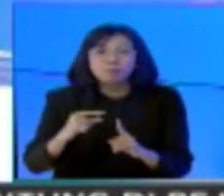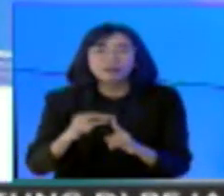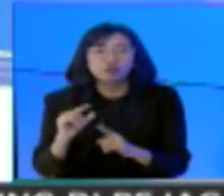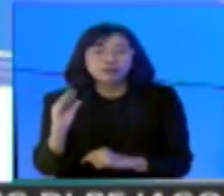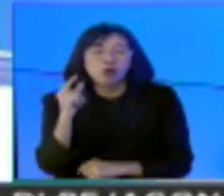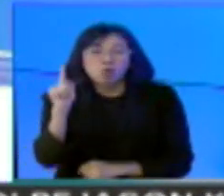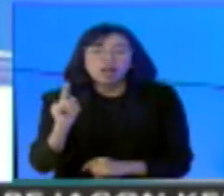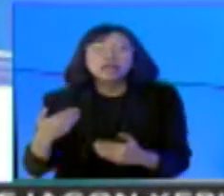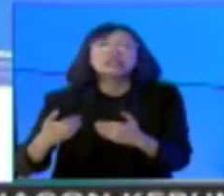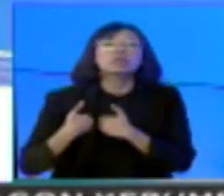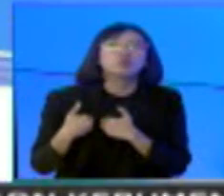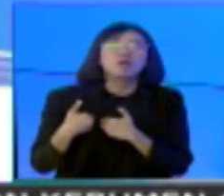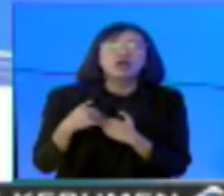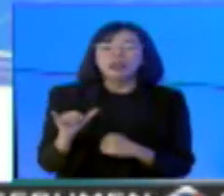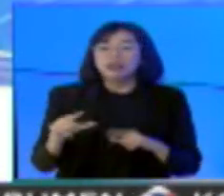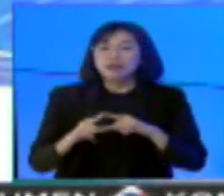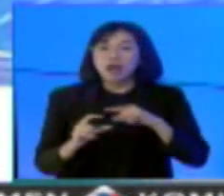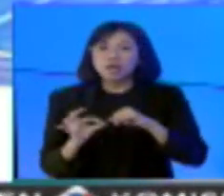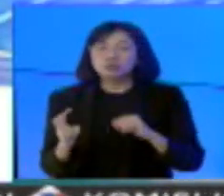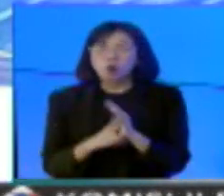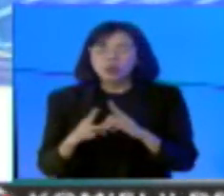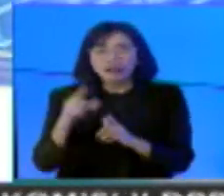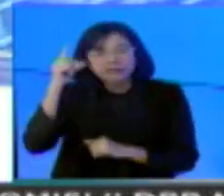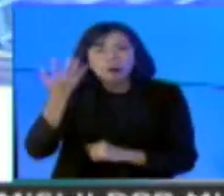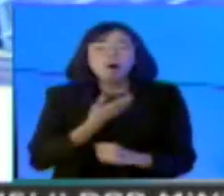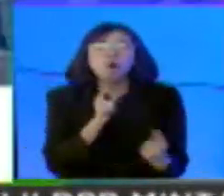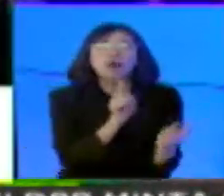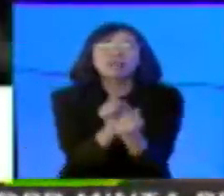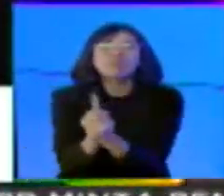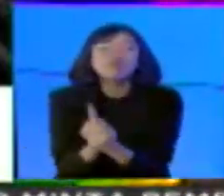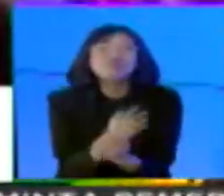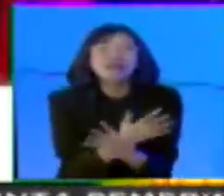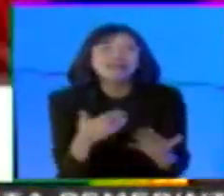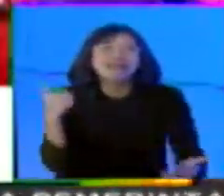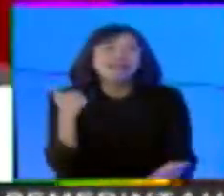sejumlah tokoh masyarakat di Tanjung Priuk dalam waktu dekat.